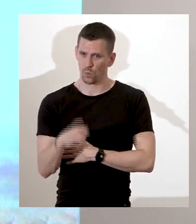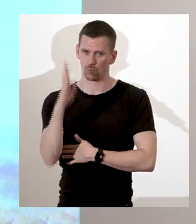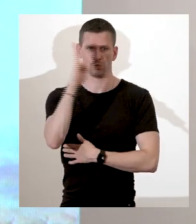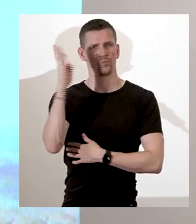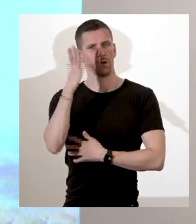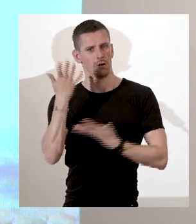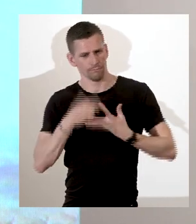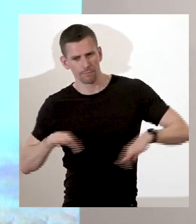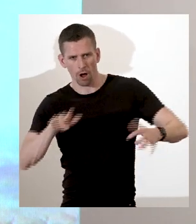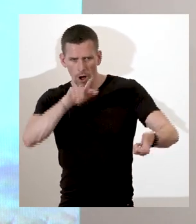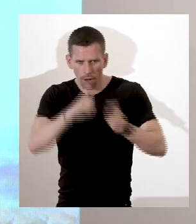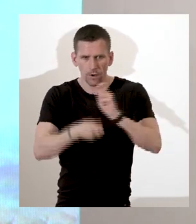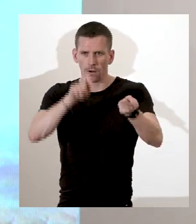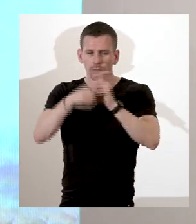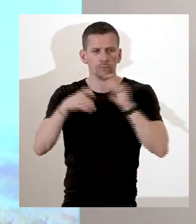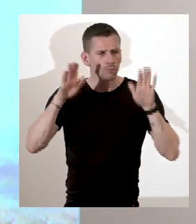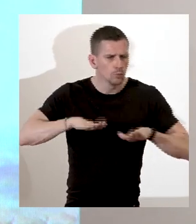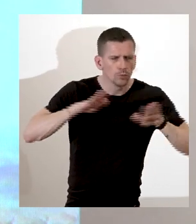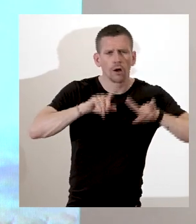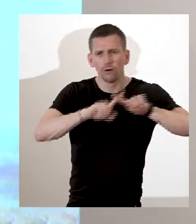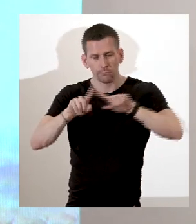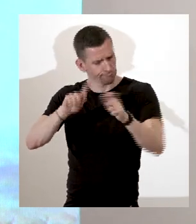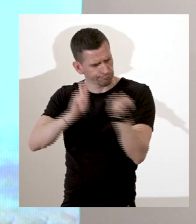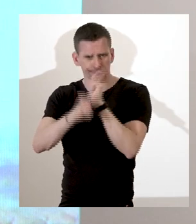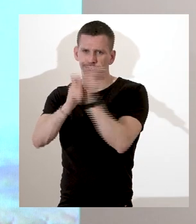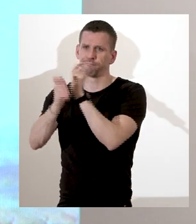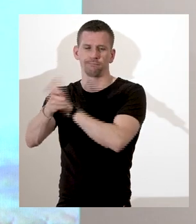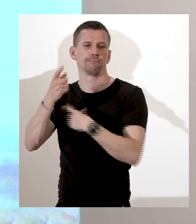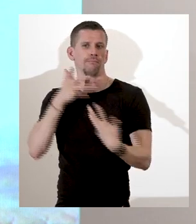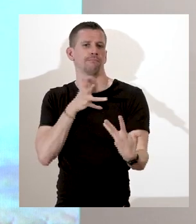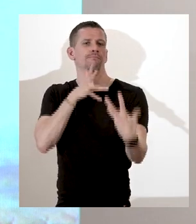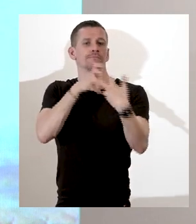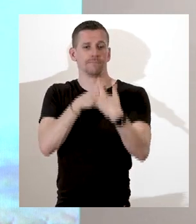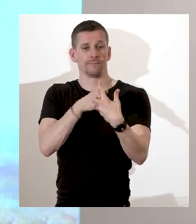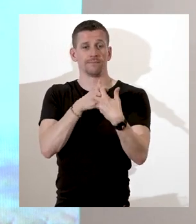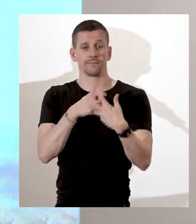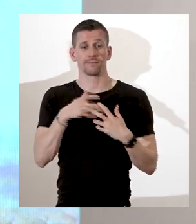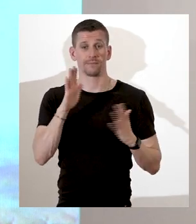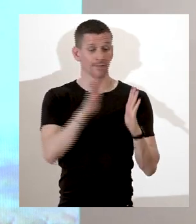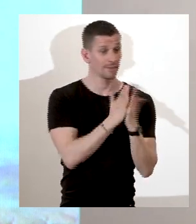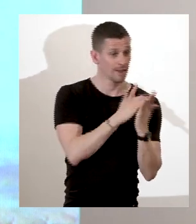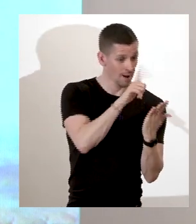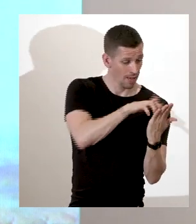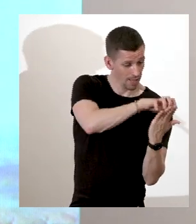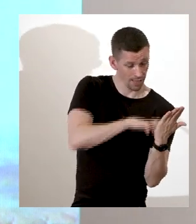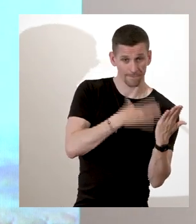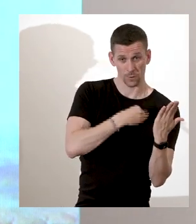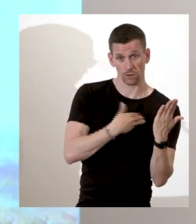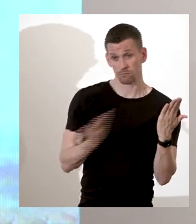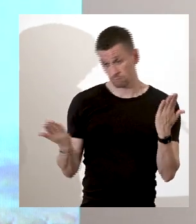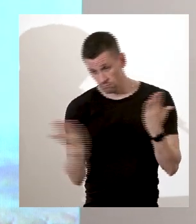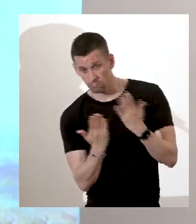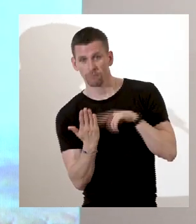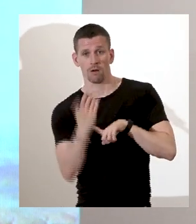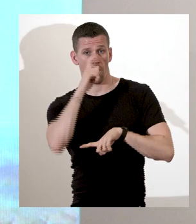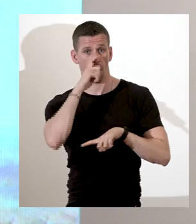ouvrage qui paraît en même temps en arabe et en français, et c'est un ouvrage qui est considéré comme un